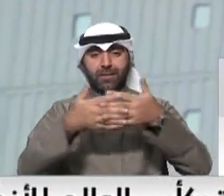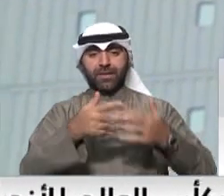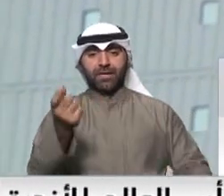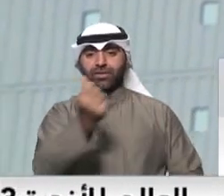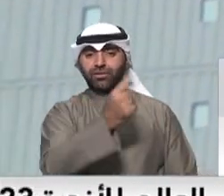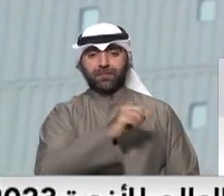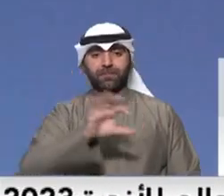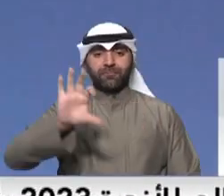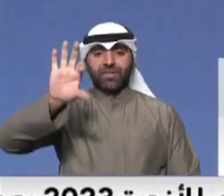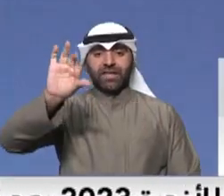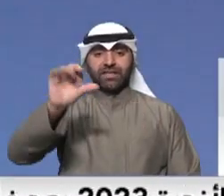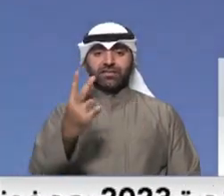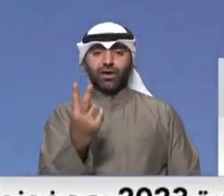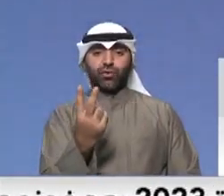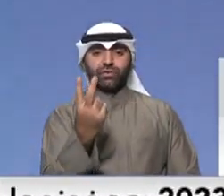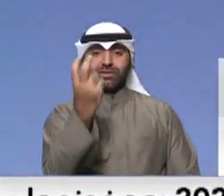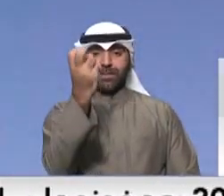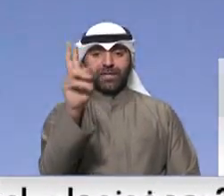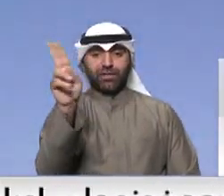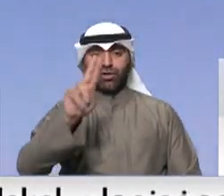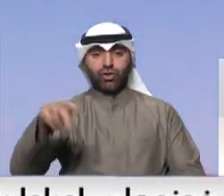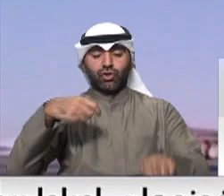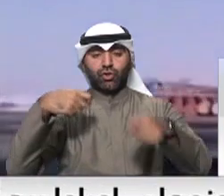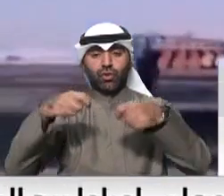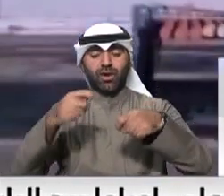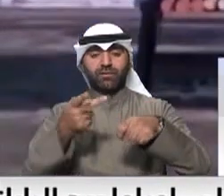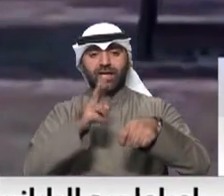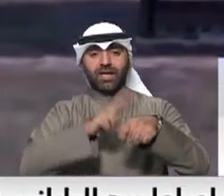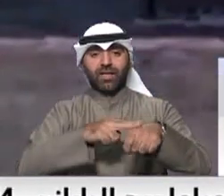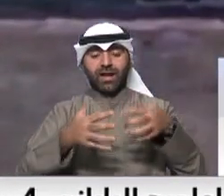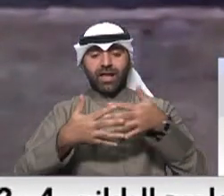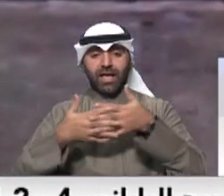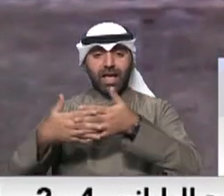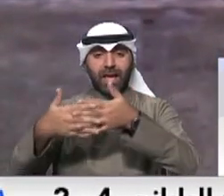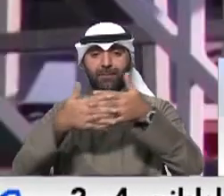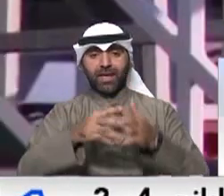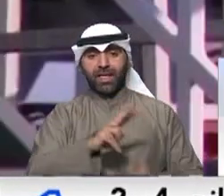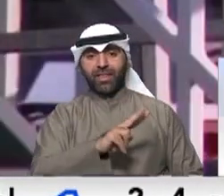و7 سنتات. كما تراجع خام غرب تكساس الوسيط